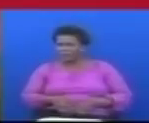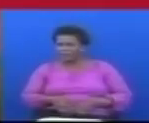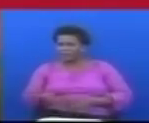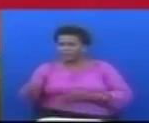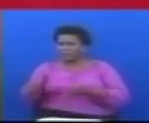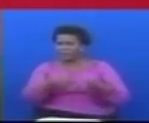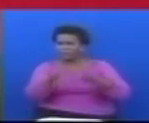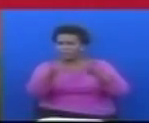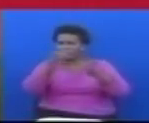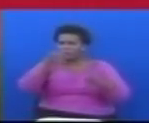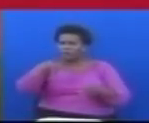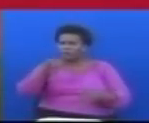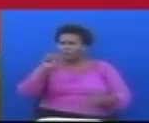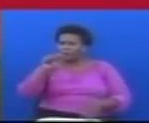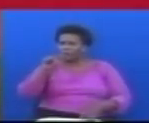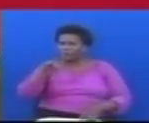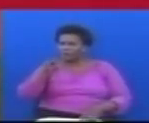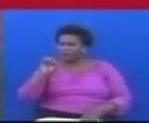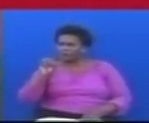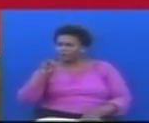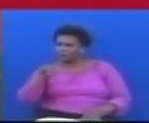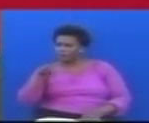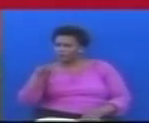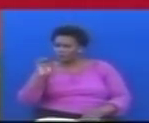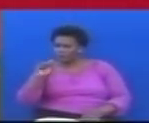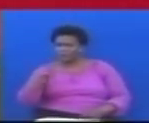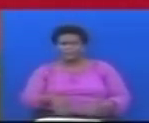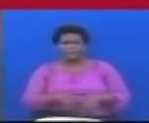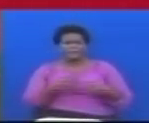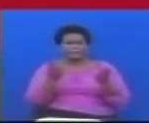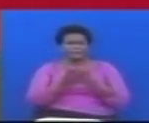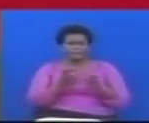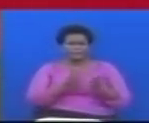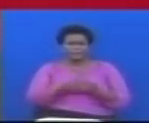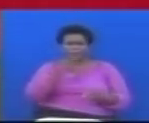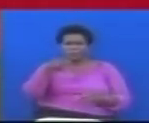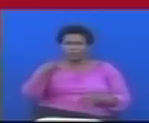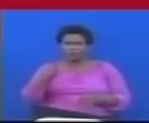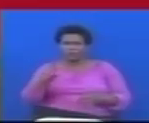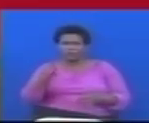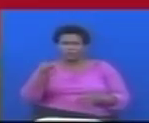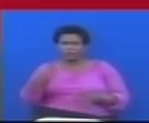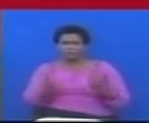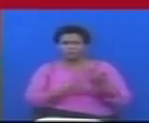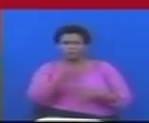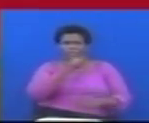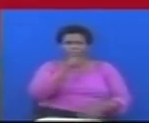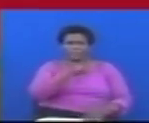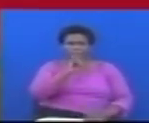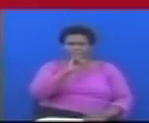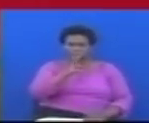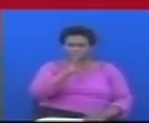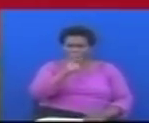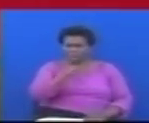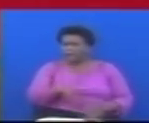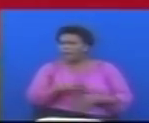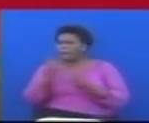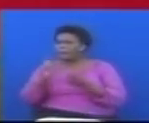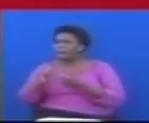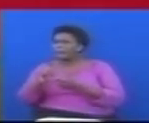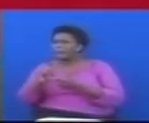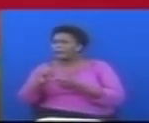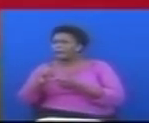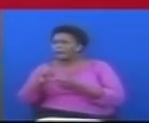kujenga. Lakini pia tunaendelea kuunganisha wananchi ukitoka Ziba Choma kwenda Kanawa kule upande wa Shinyanga kwa maana ya wilaya ya